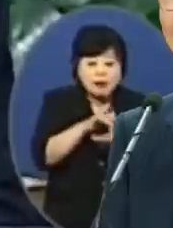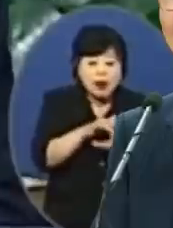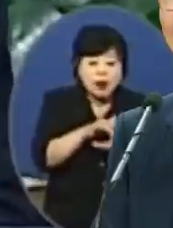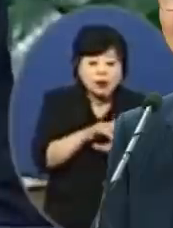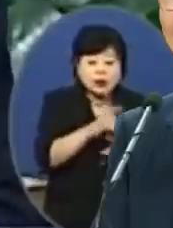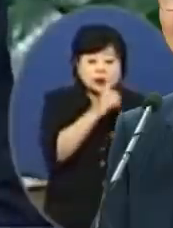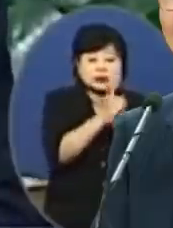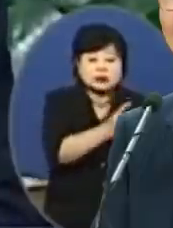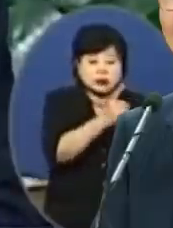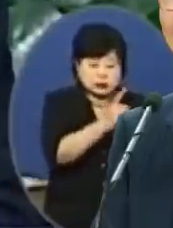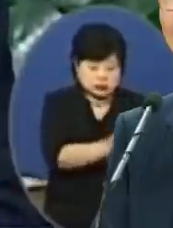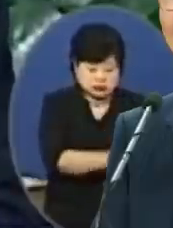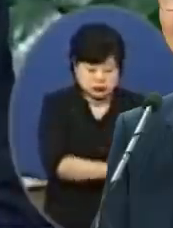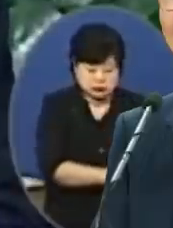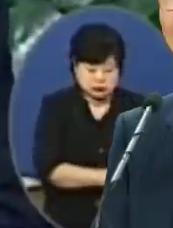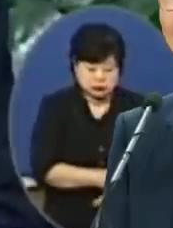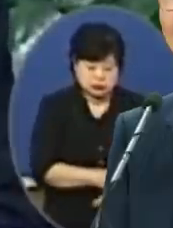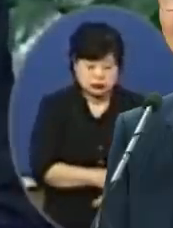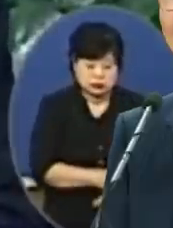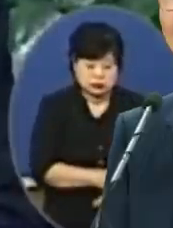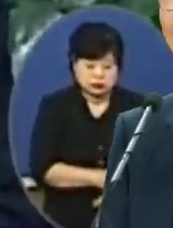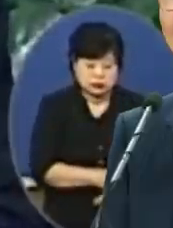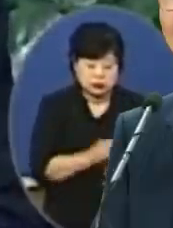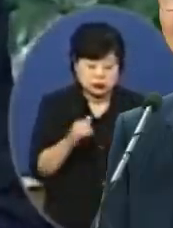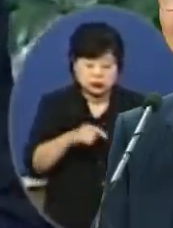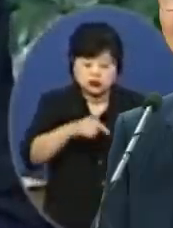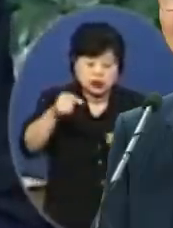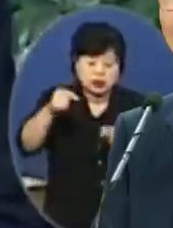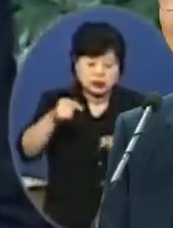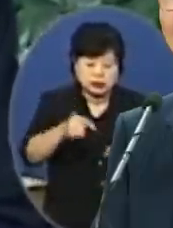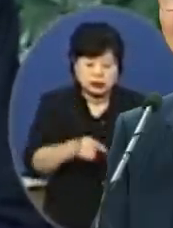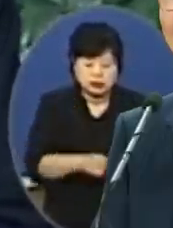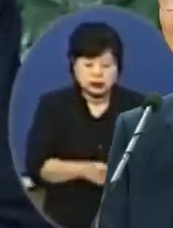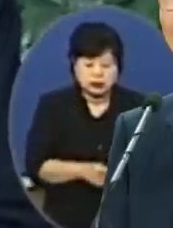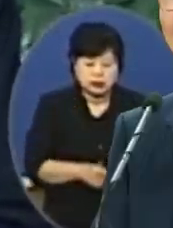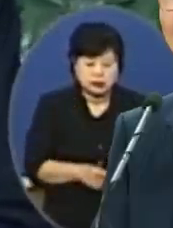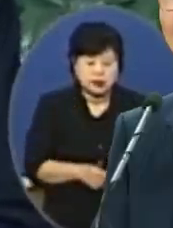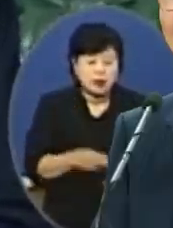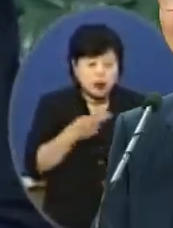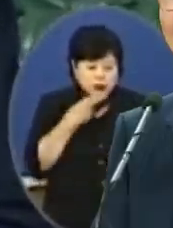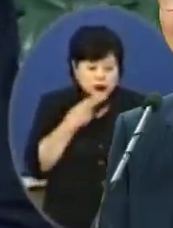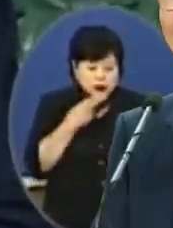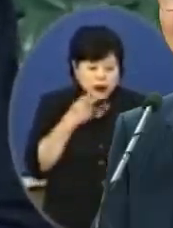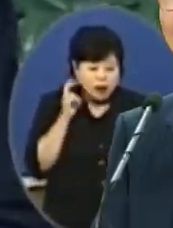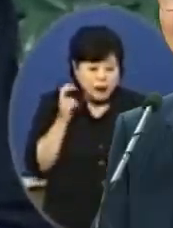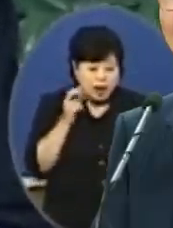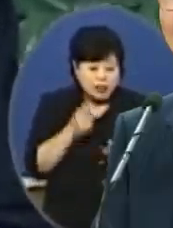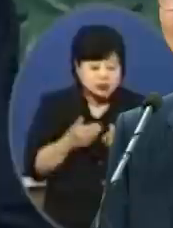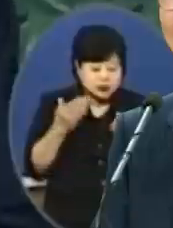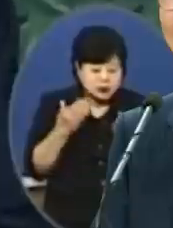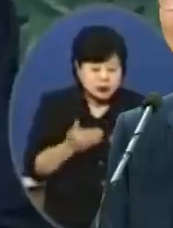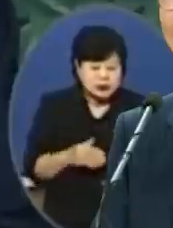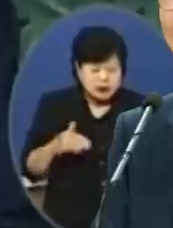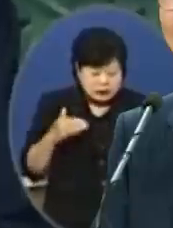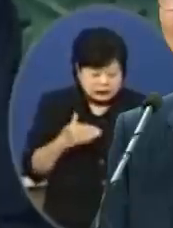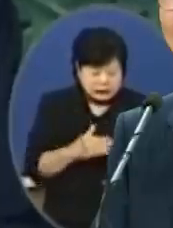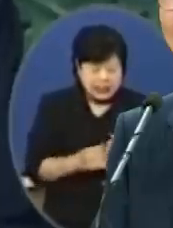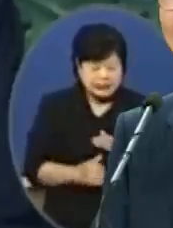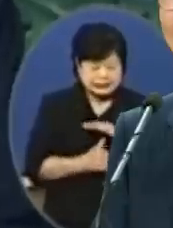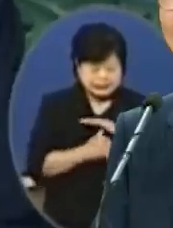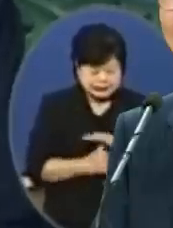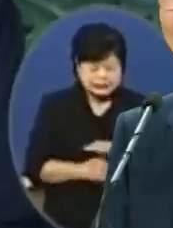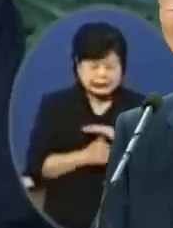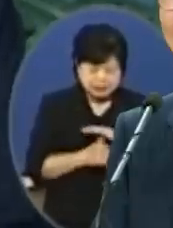영원한 승리가 되고 인류의 구원의 희망은 꺼졌을 것입니다. 그런데 예수님께서 끝까지 참았단